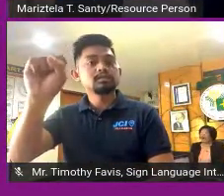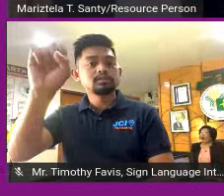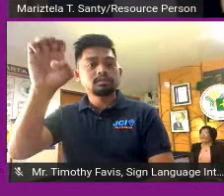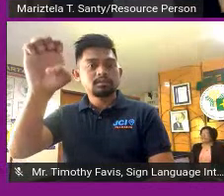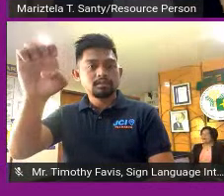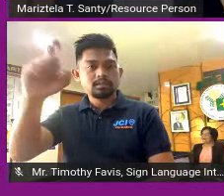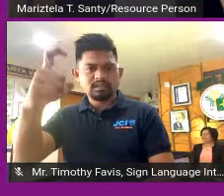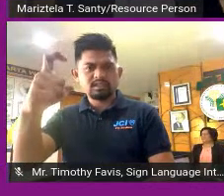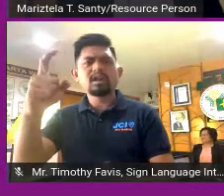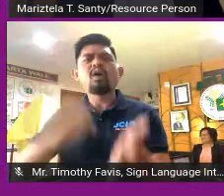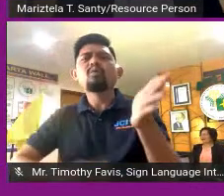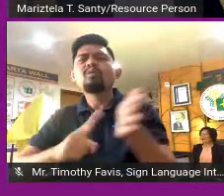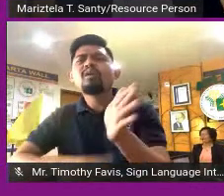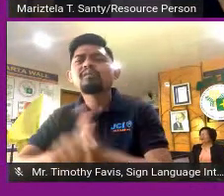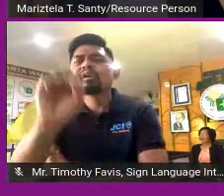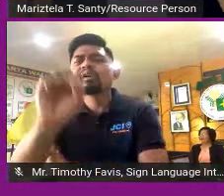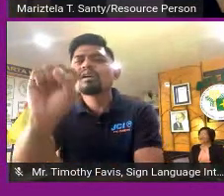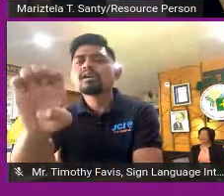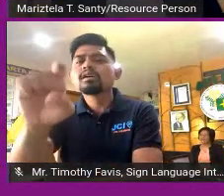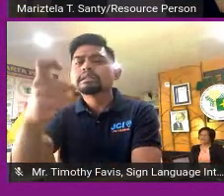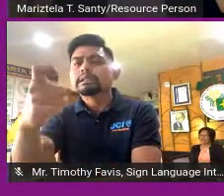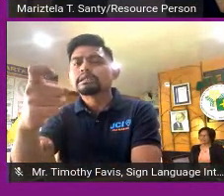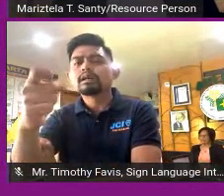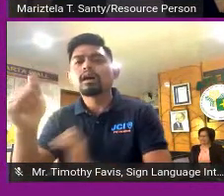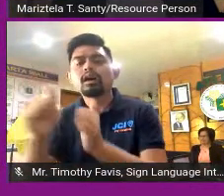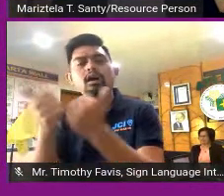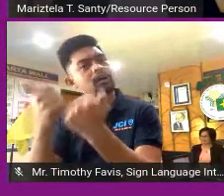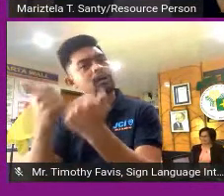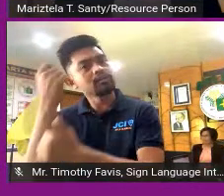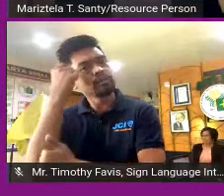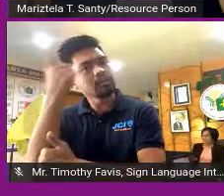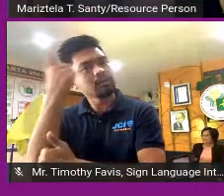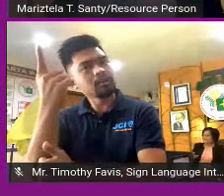Sabi nga, ano ang sex? How do we understand sex?